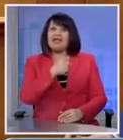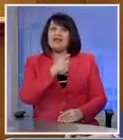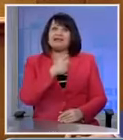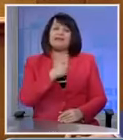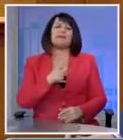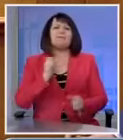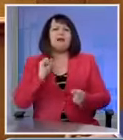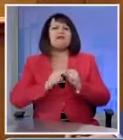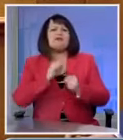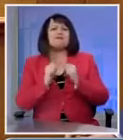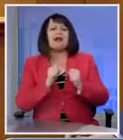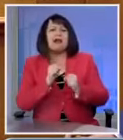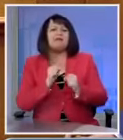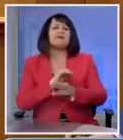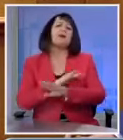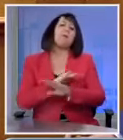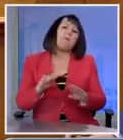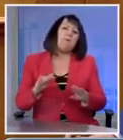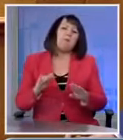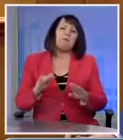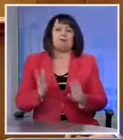μαχόμενος υπέρ της